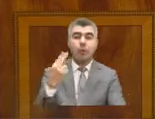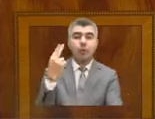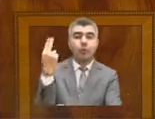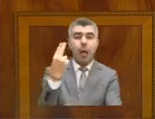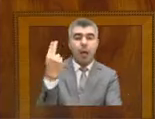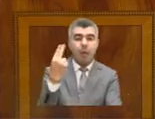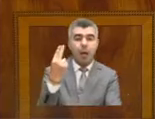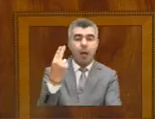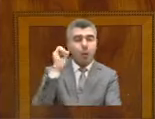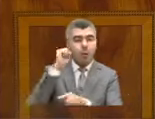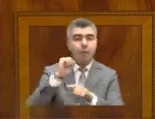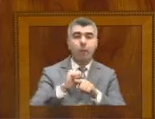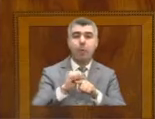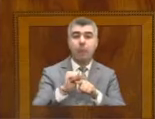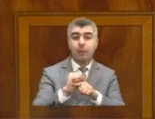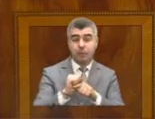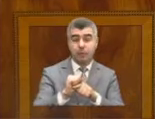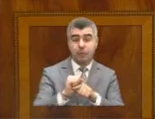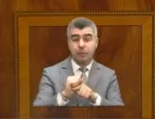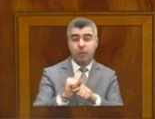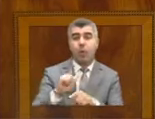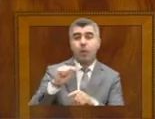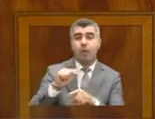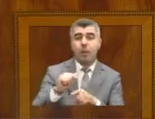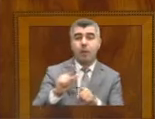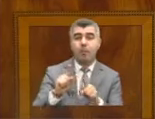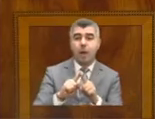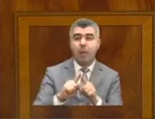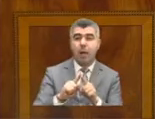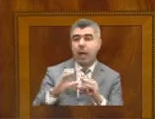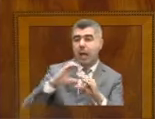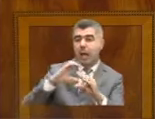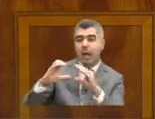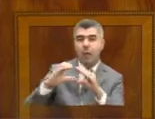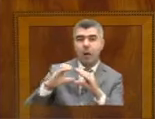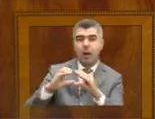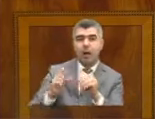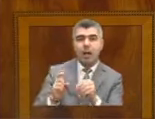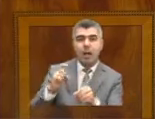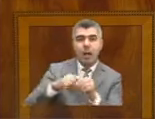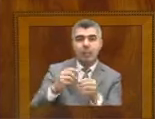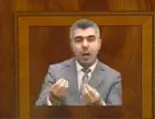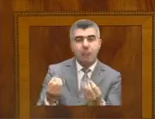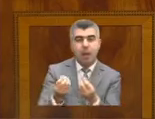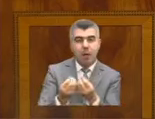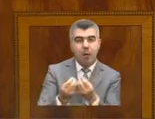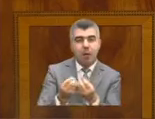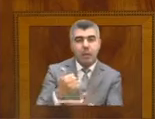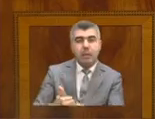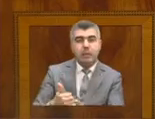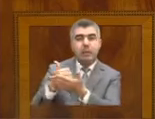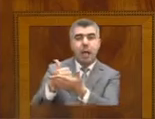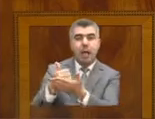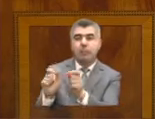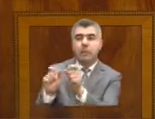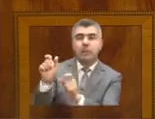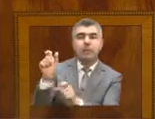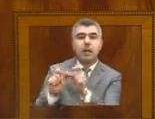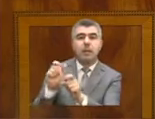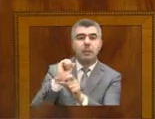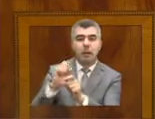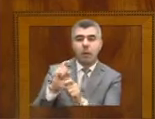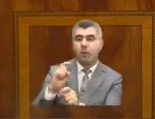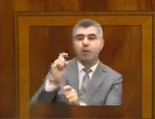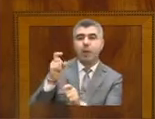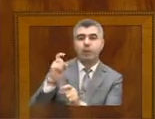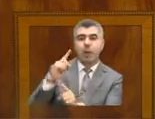والتكوين المهني ومأسسة الحوار الاجتماعي ودعم القدرة الشرائية للمواطنين من خلال رفع